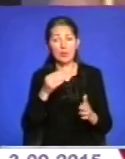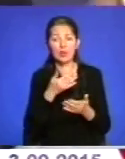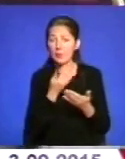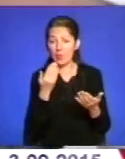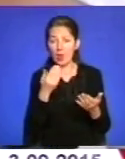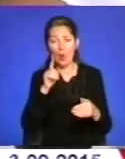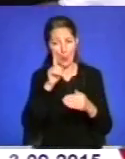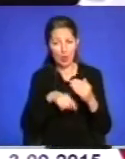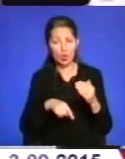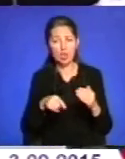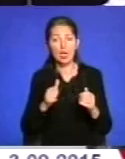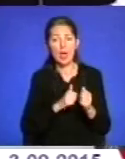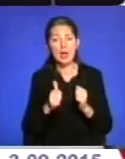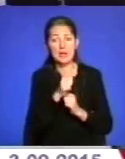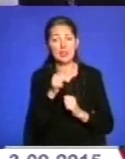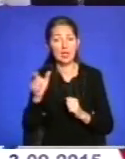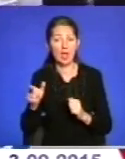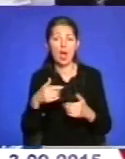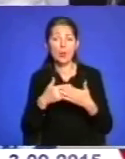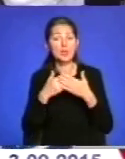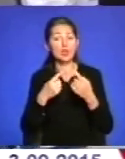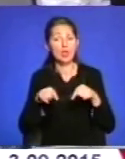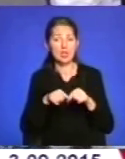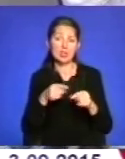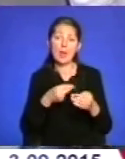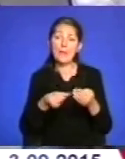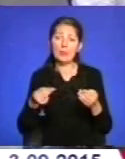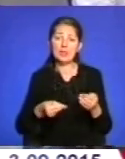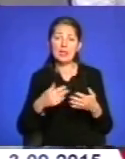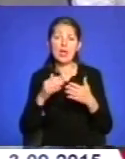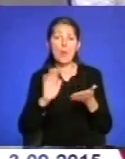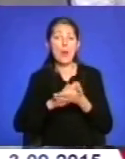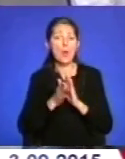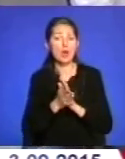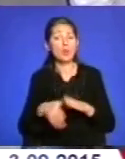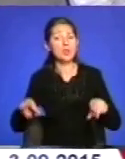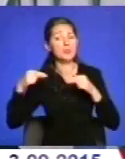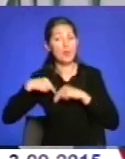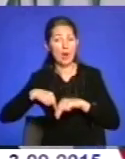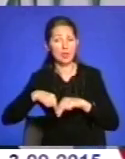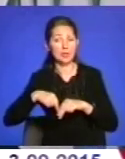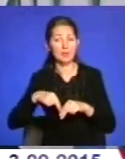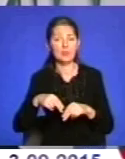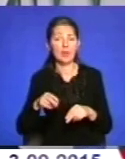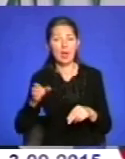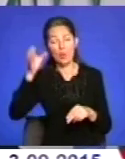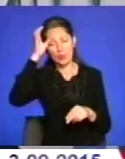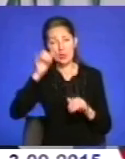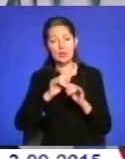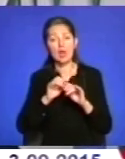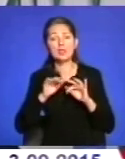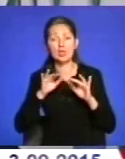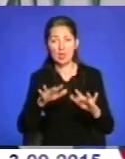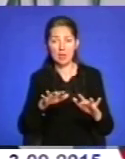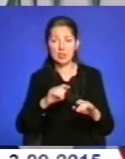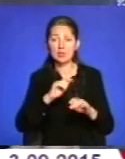лідери коаліції громадських організацій. Власне, тому вони й підписали меморандум співпраці. Просвітницька діяльність серед виборців і моніторинг порушень